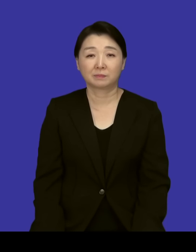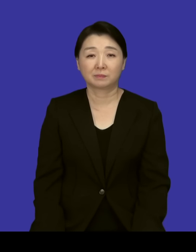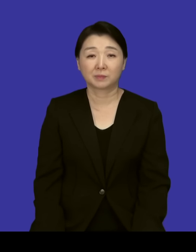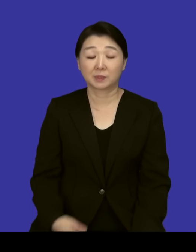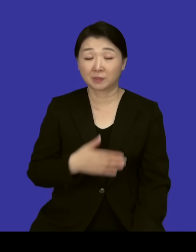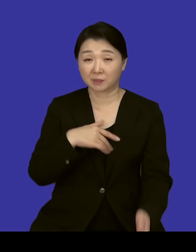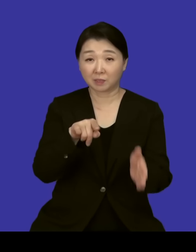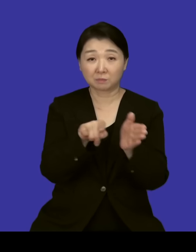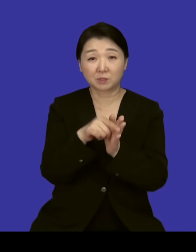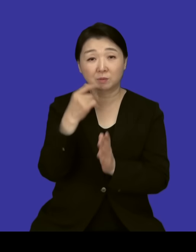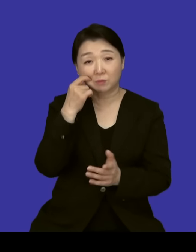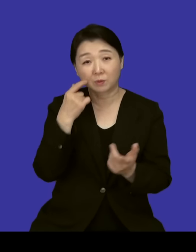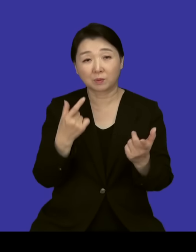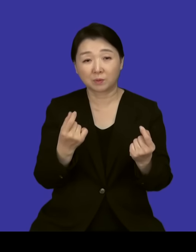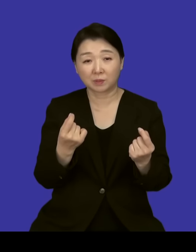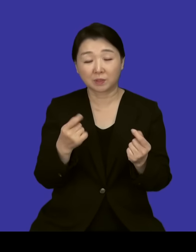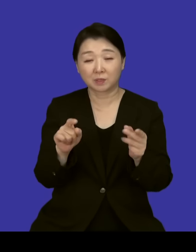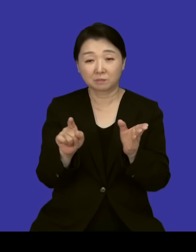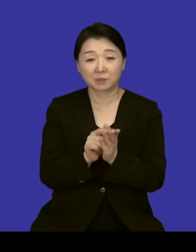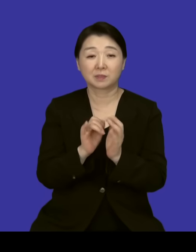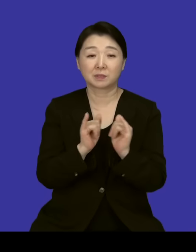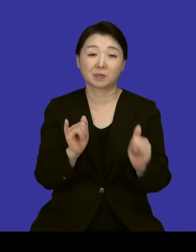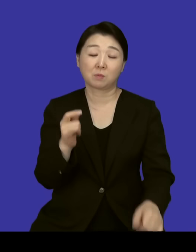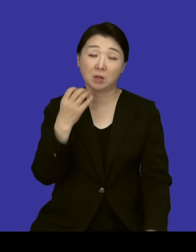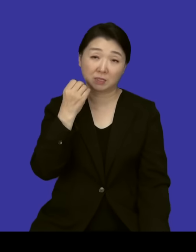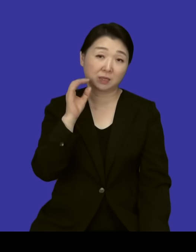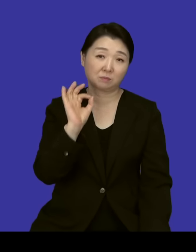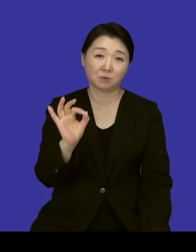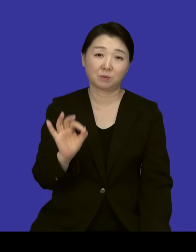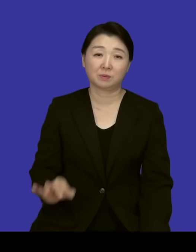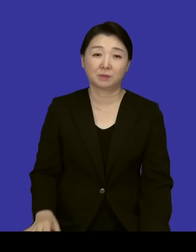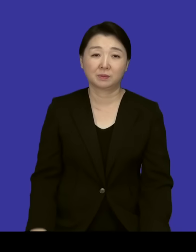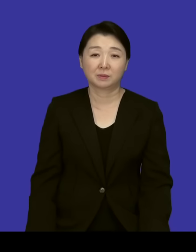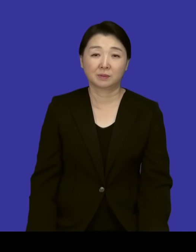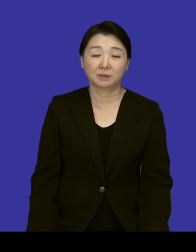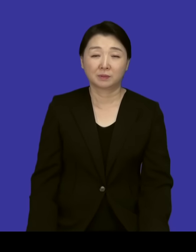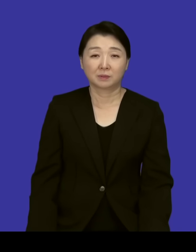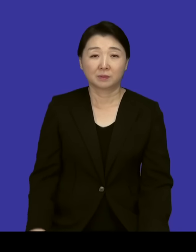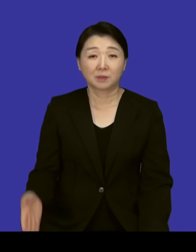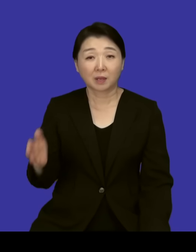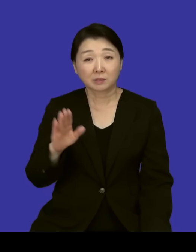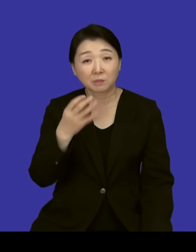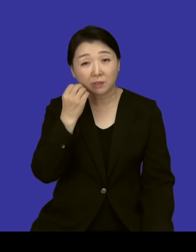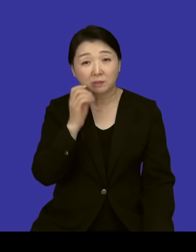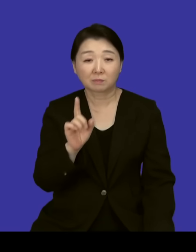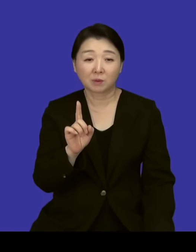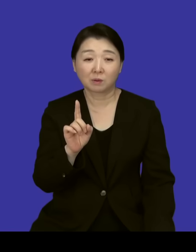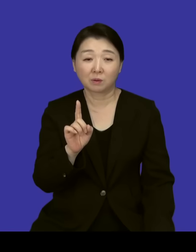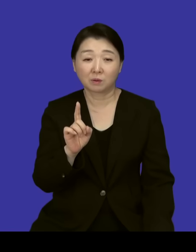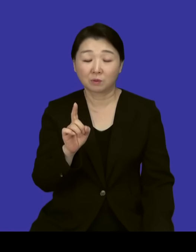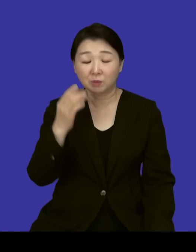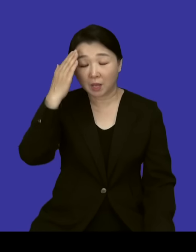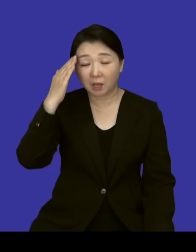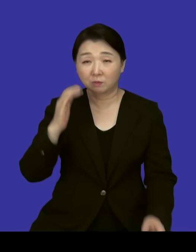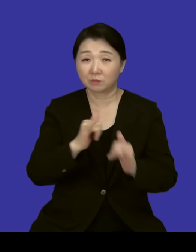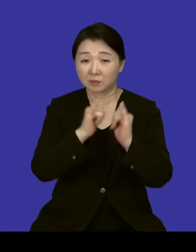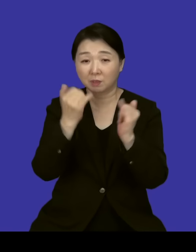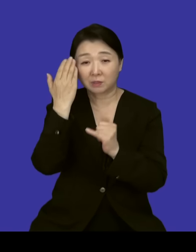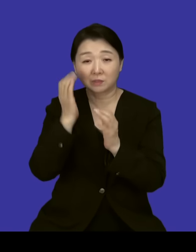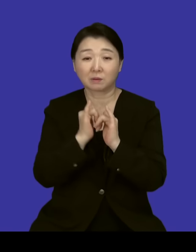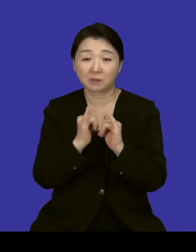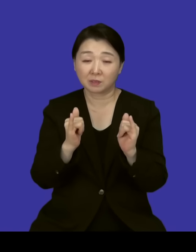못 믿으니까요. 예, 그러니까. 그런 걸 믿는 분들이 좀 예, 예. 이상해 보였는데 예, 예. 네. 하나 또 이상한 점은 예. 우리 사회의